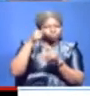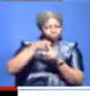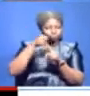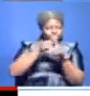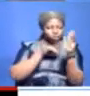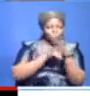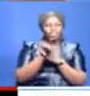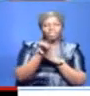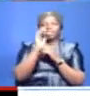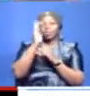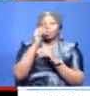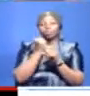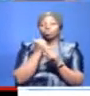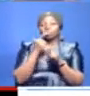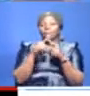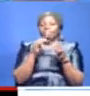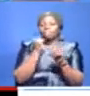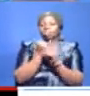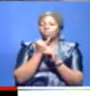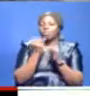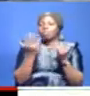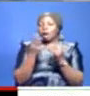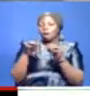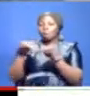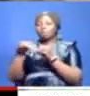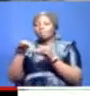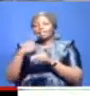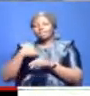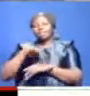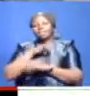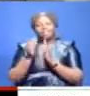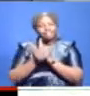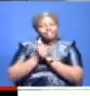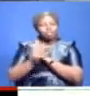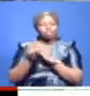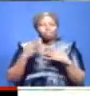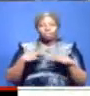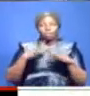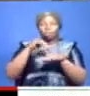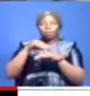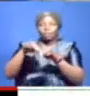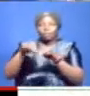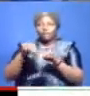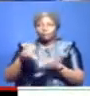yenyewe ni management na sisi ndio specialists wa management. Kamchemenza for Lunchtime News.